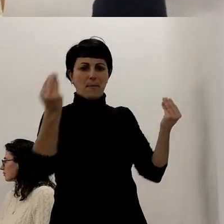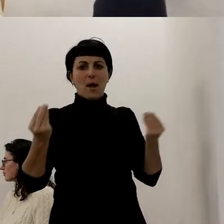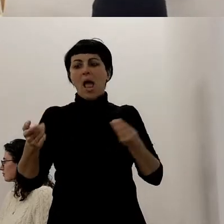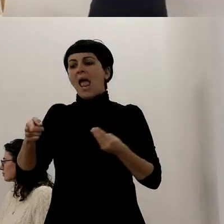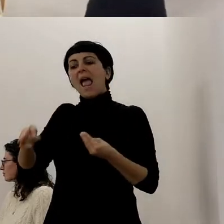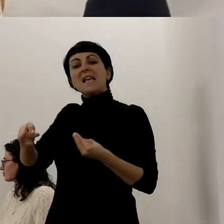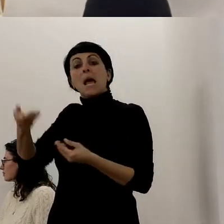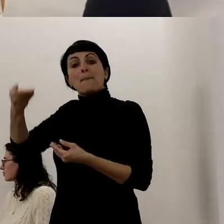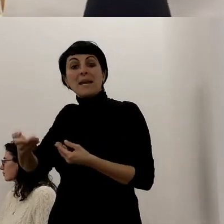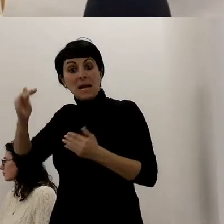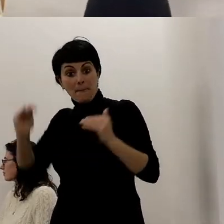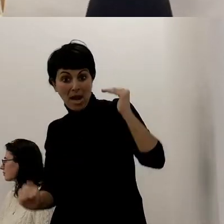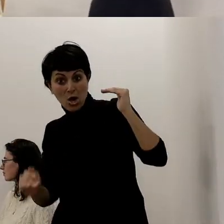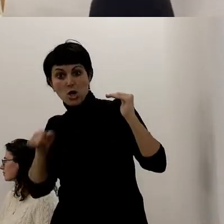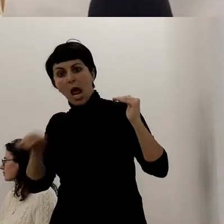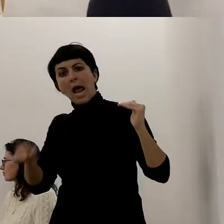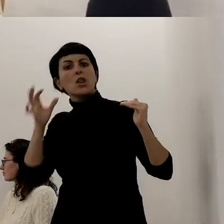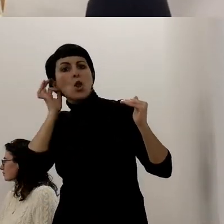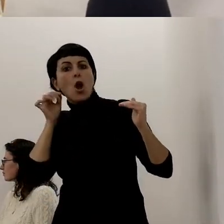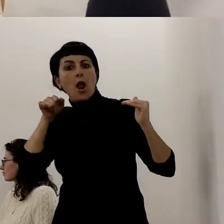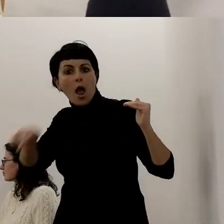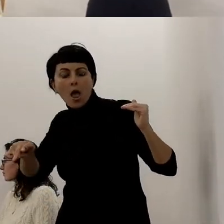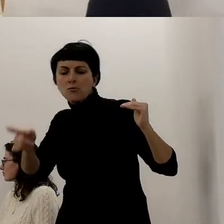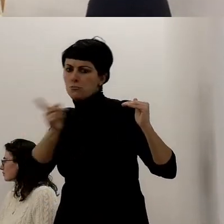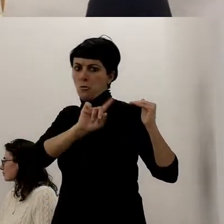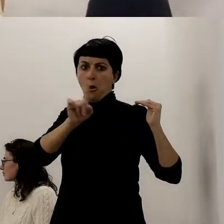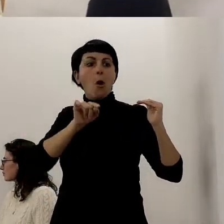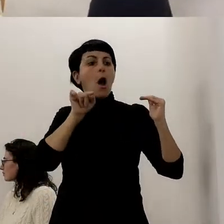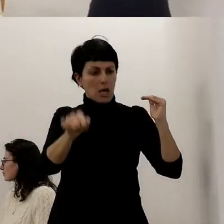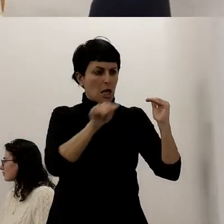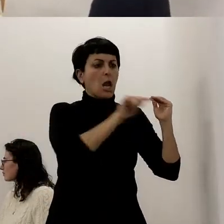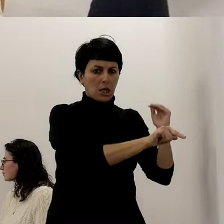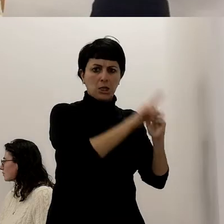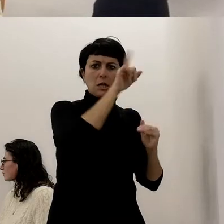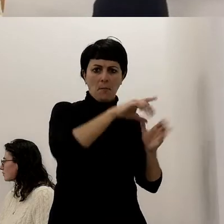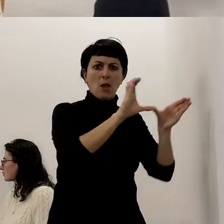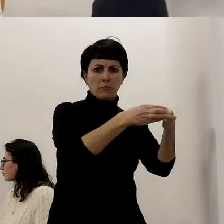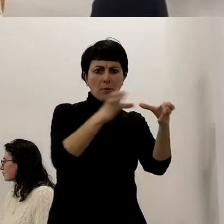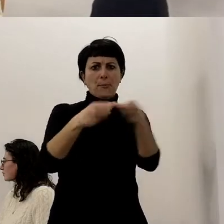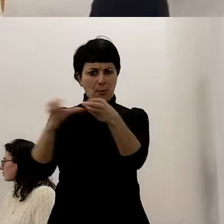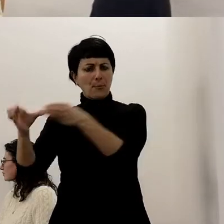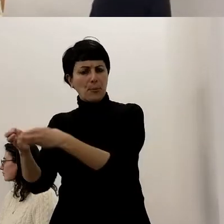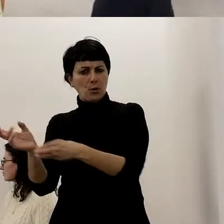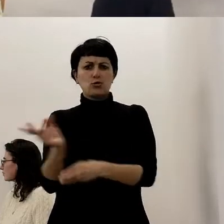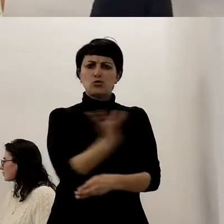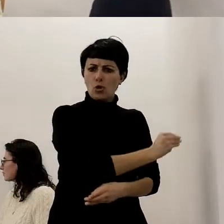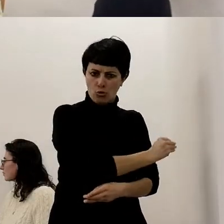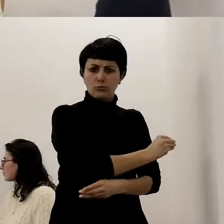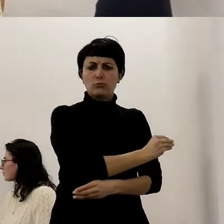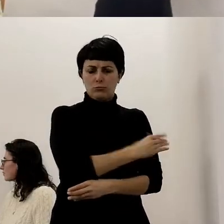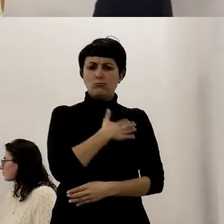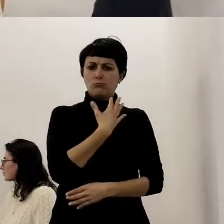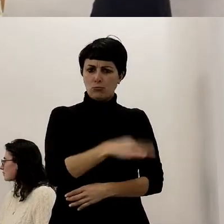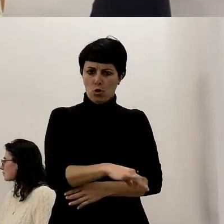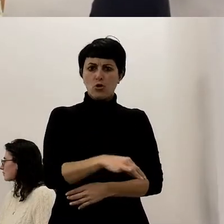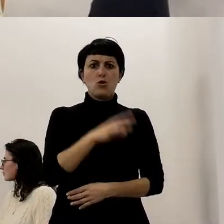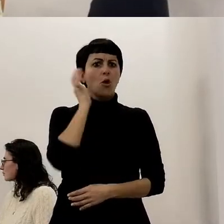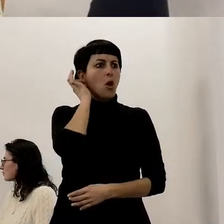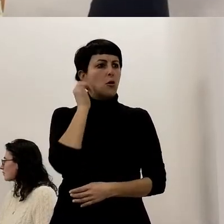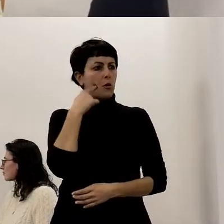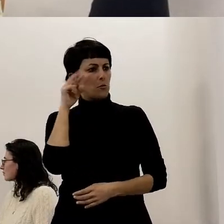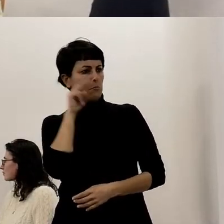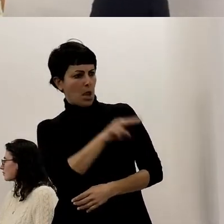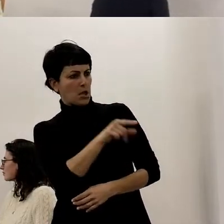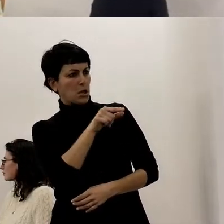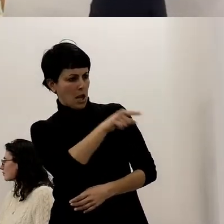lleugers, no? Sinó per les tres parelles. I ostres, i veus que te la mires aquella noia i dius, però si és com jo, si pot ella jo